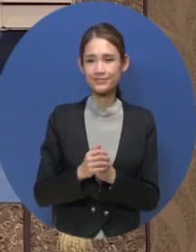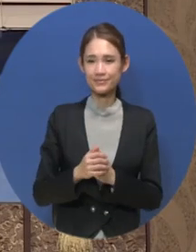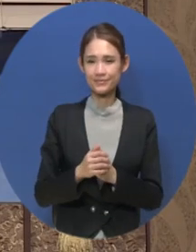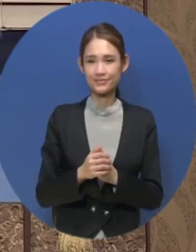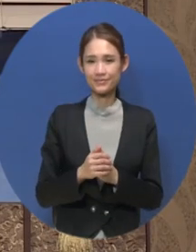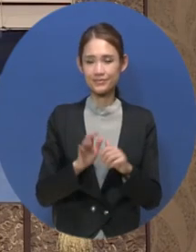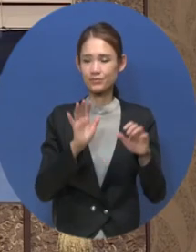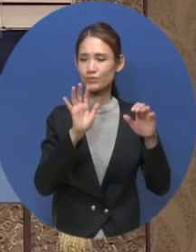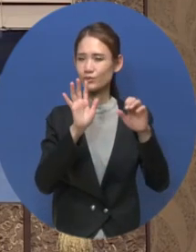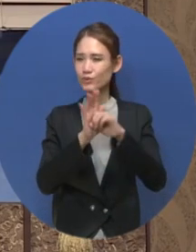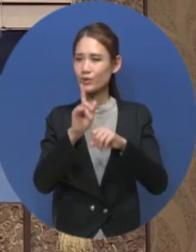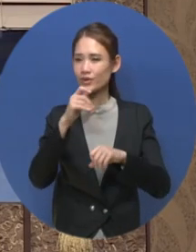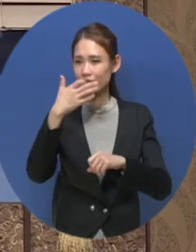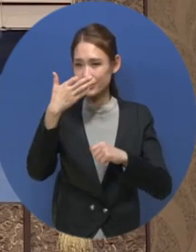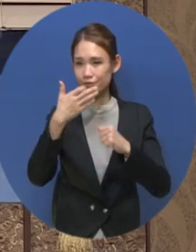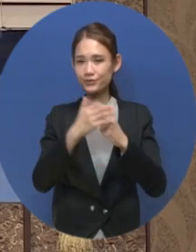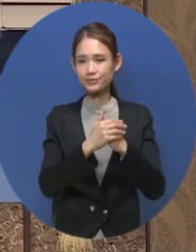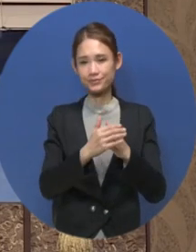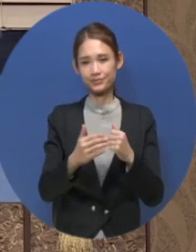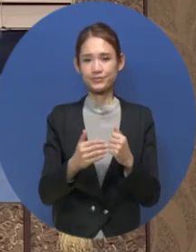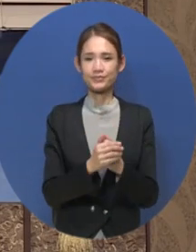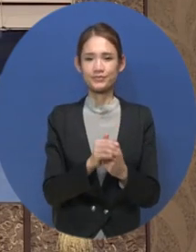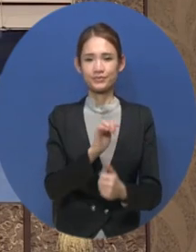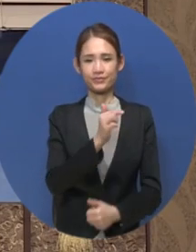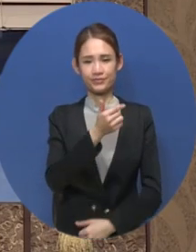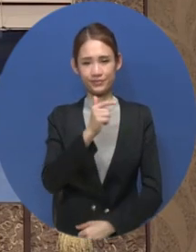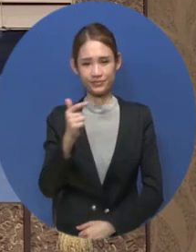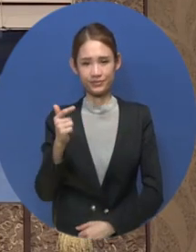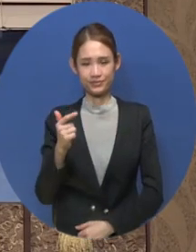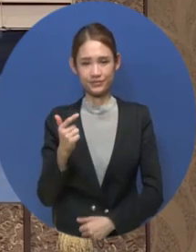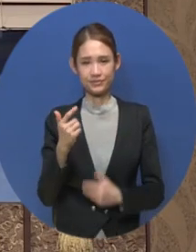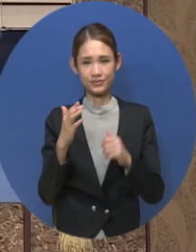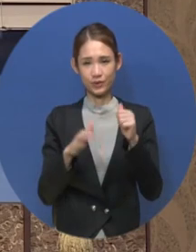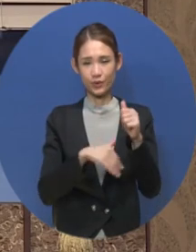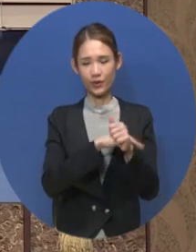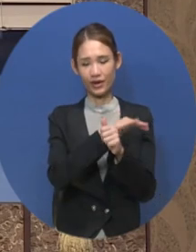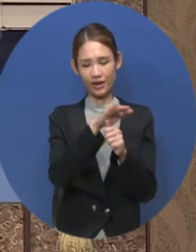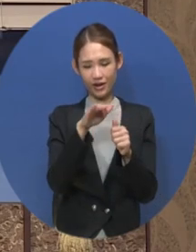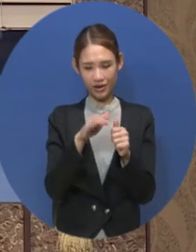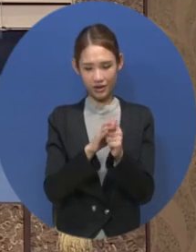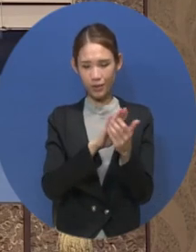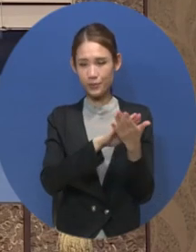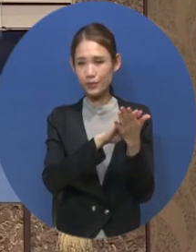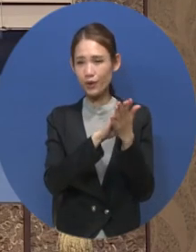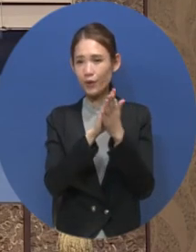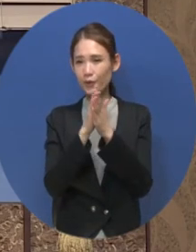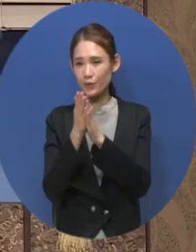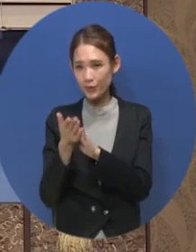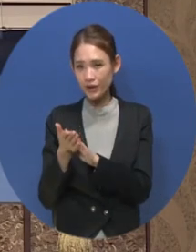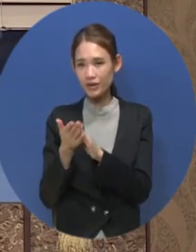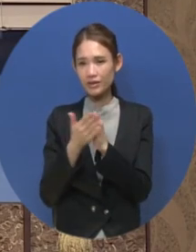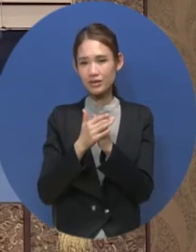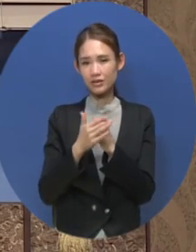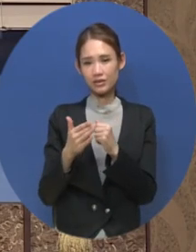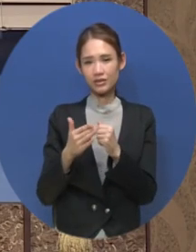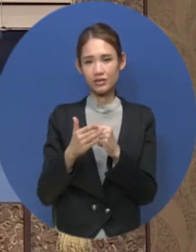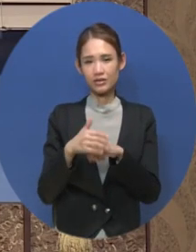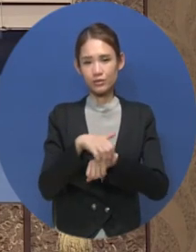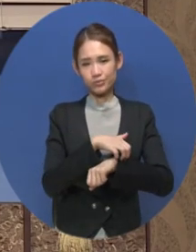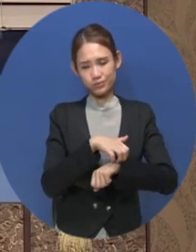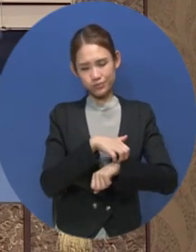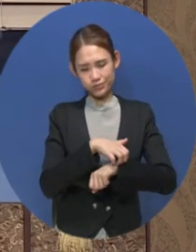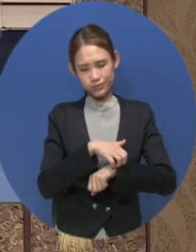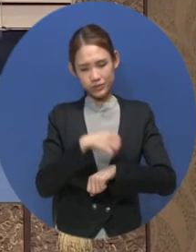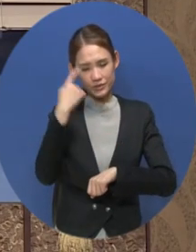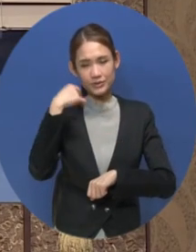사실 코로나19로 인해서 여러 가지 많은 환경과 이런 것들이 변하면서 많이 불편하실